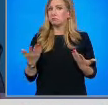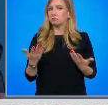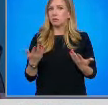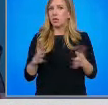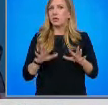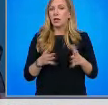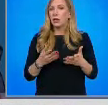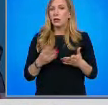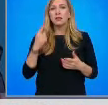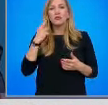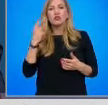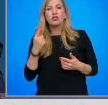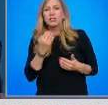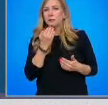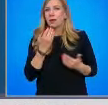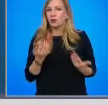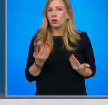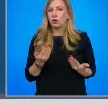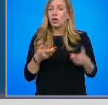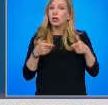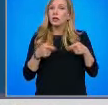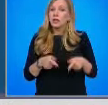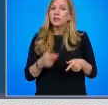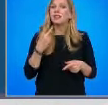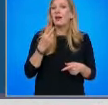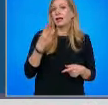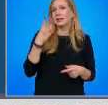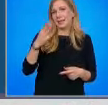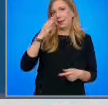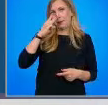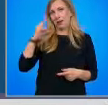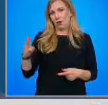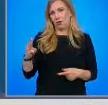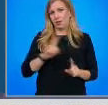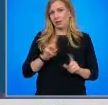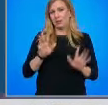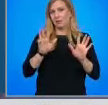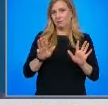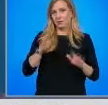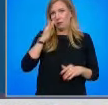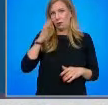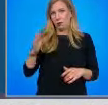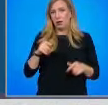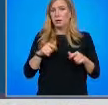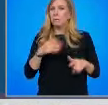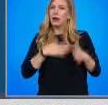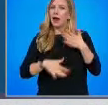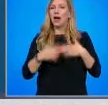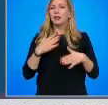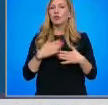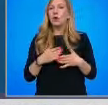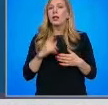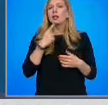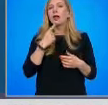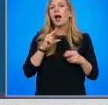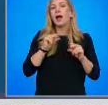Не ви ли звучи смешно? Те, че са 23 милиона, са 23 милиона. Обаче, дали е приятно да кажеш само 9